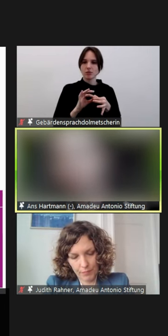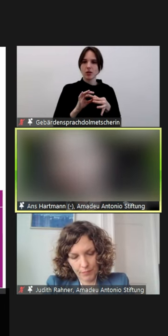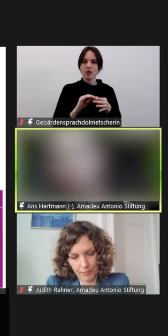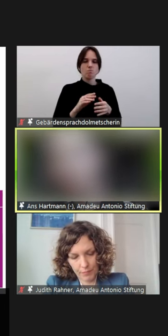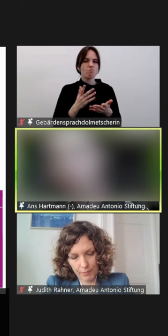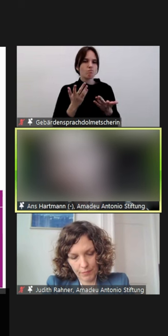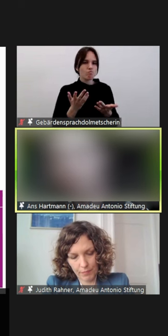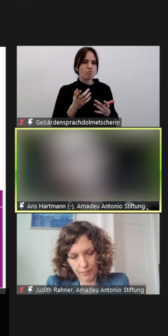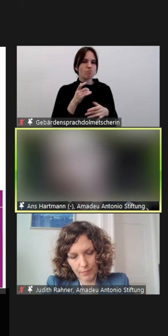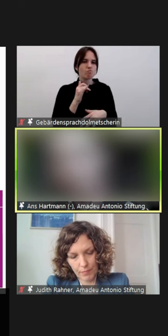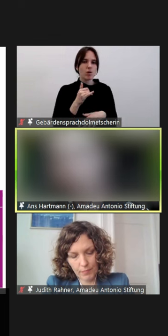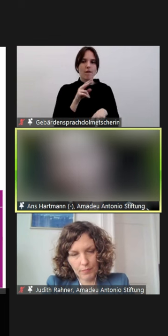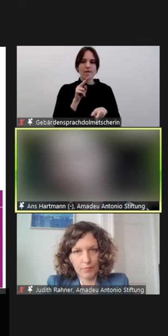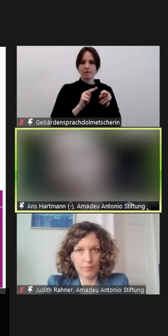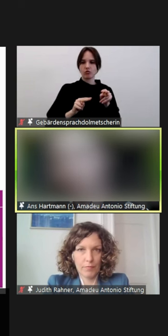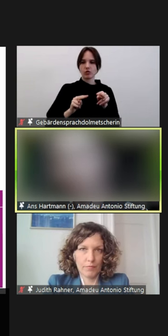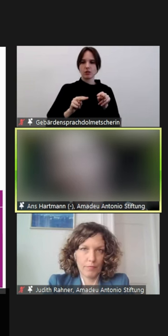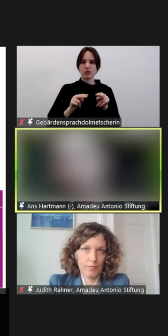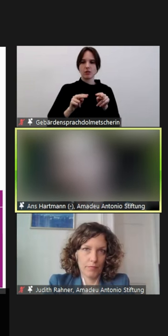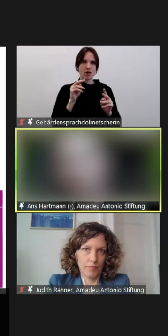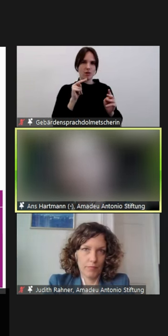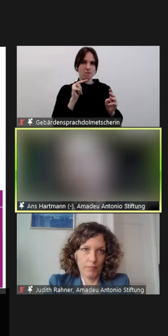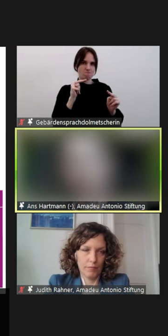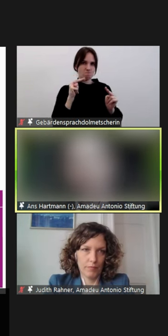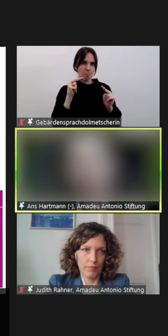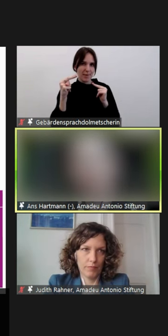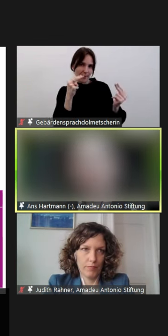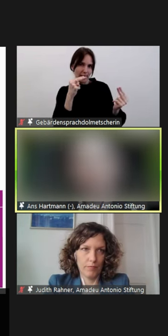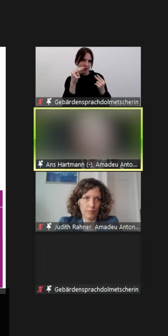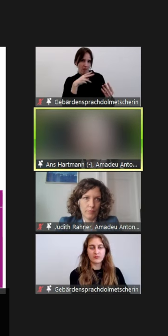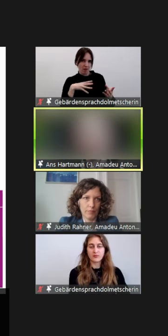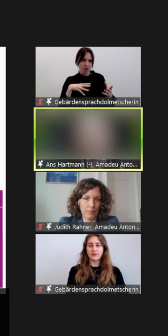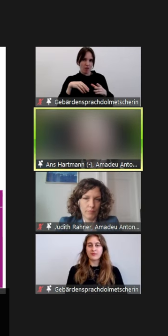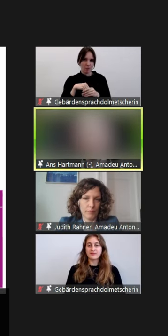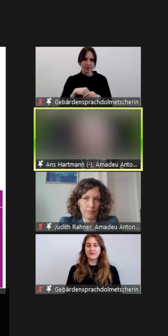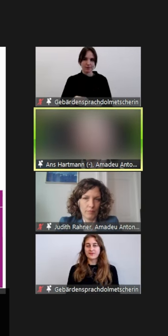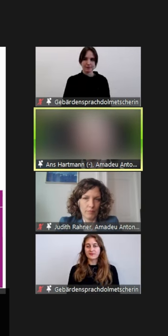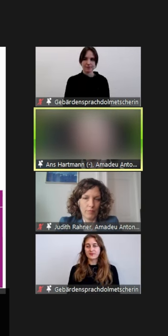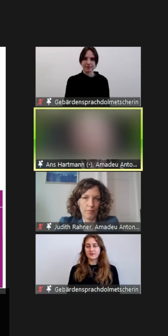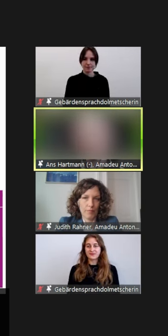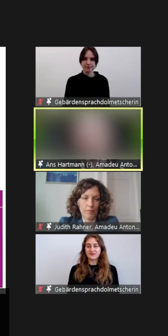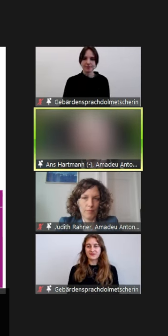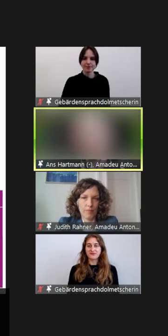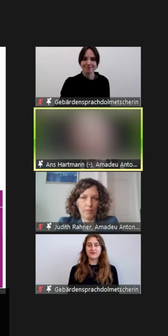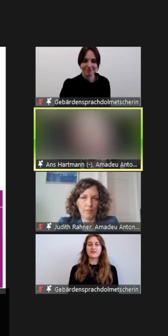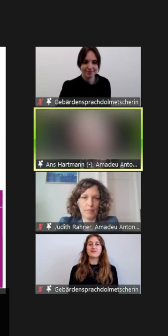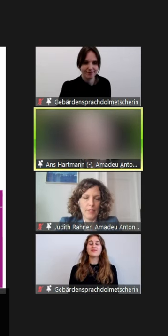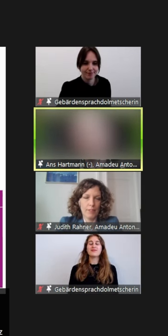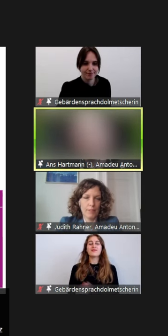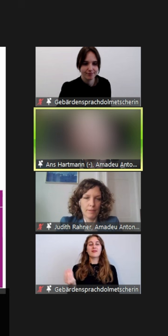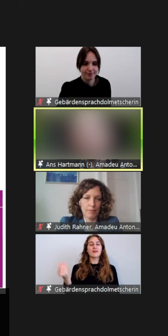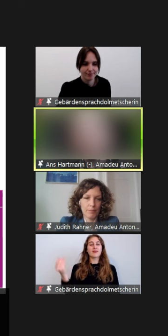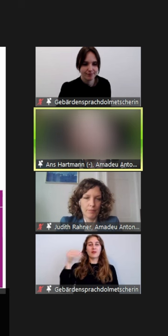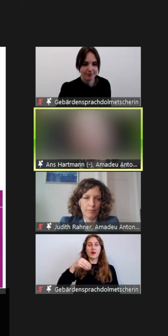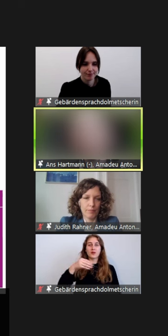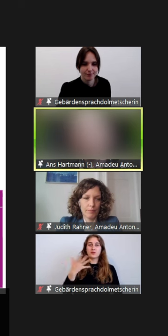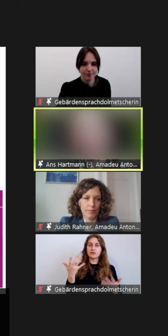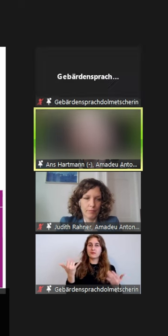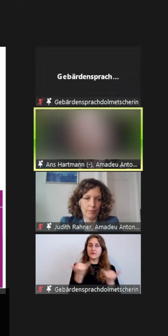Dimensionen, die dazu gewiesen werden, auseinandergesetzt wird. Ergänzt wird das Ganze mit